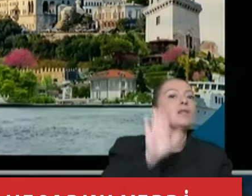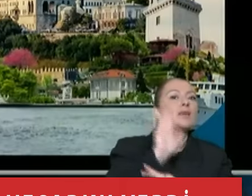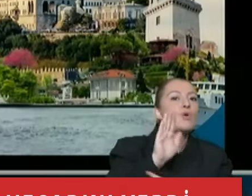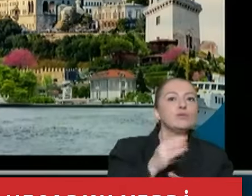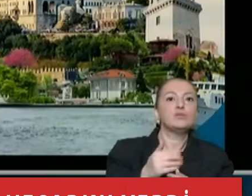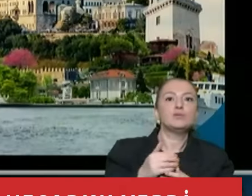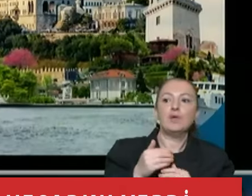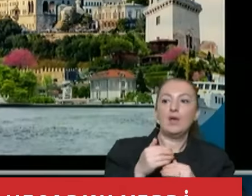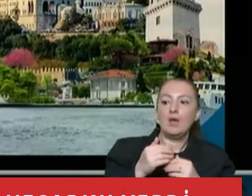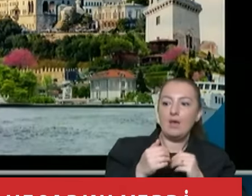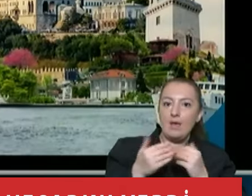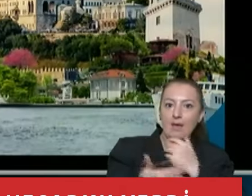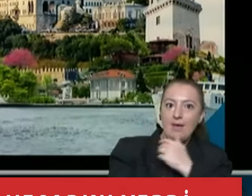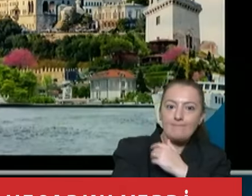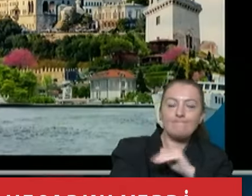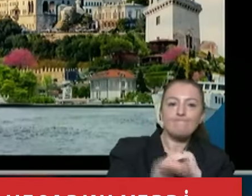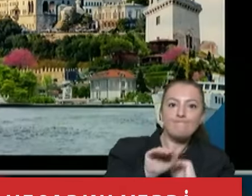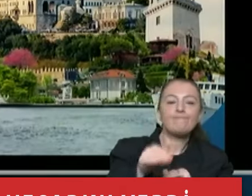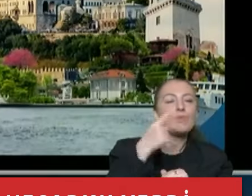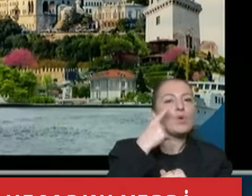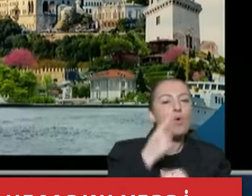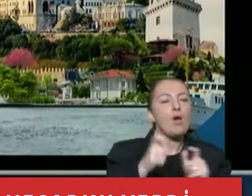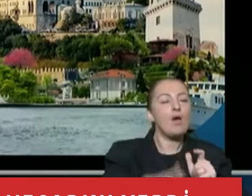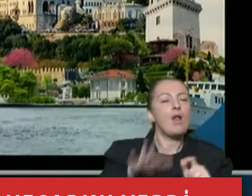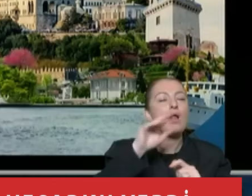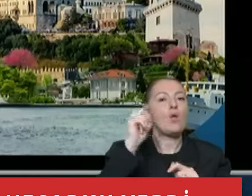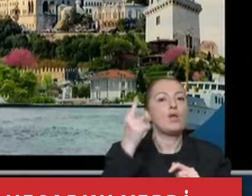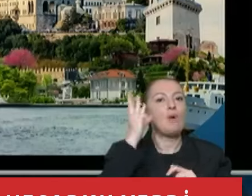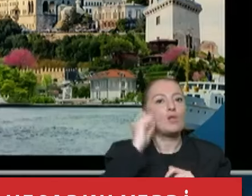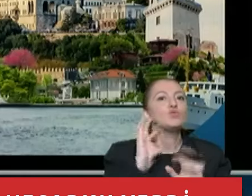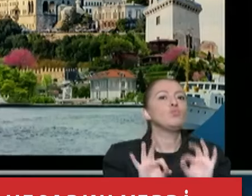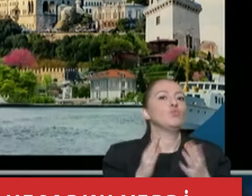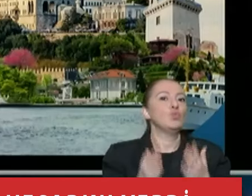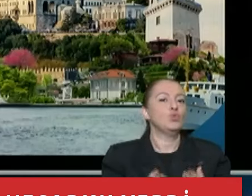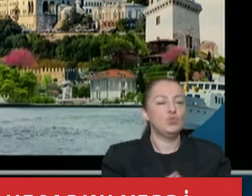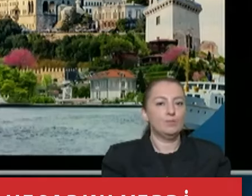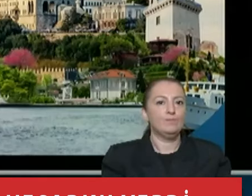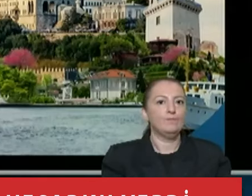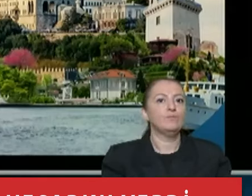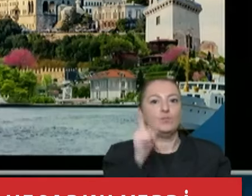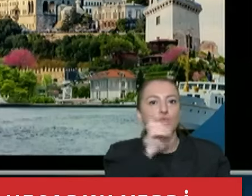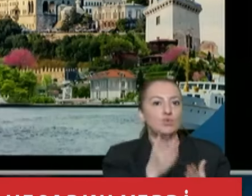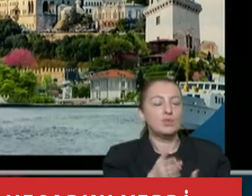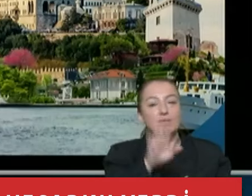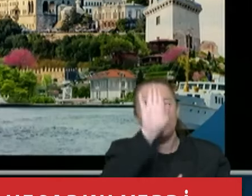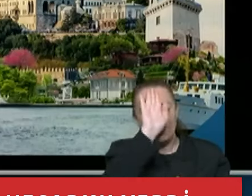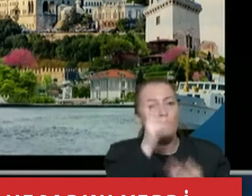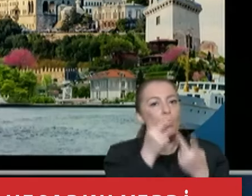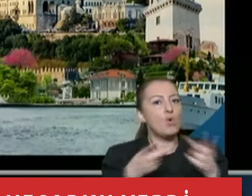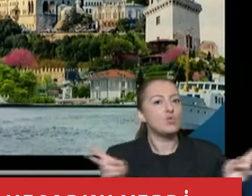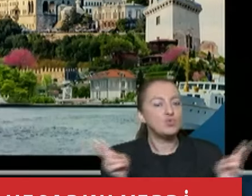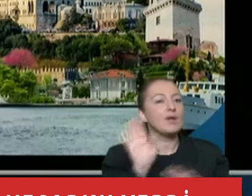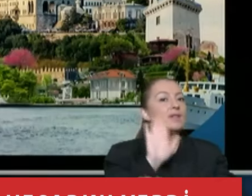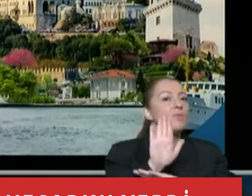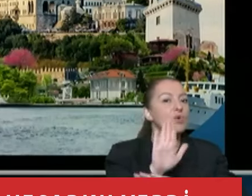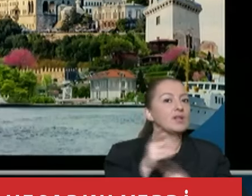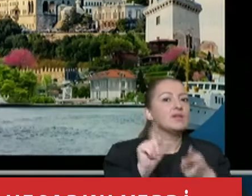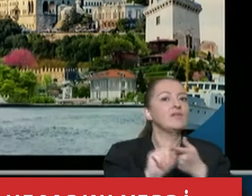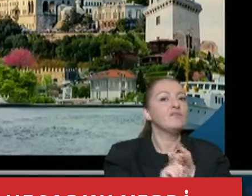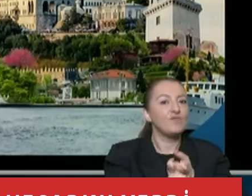dayanışmacı bir yerel yönetim anlayışıyla mümkündür diyoruz o nedenle İstanbul'u Özgür demokratik